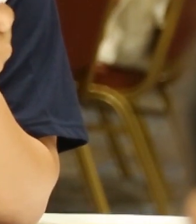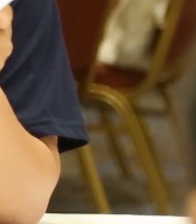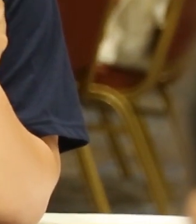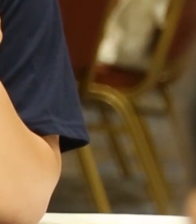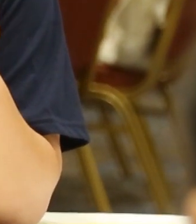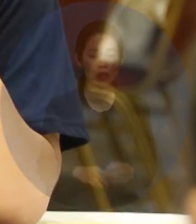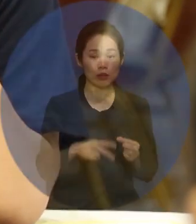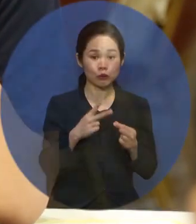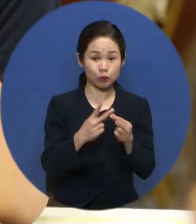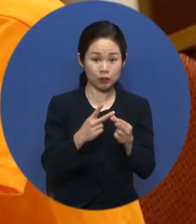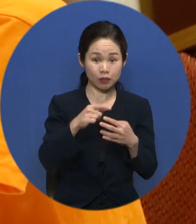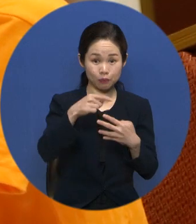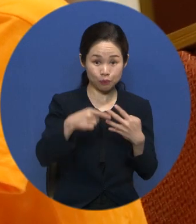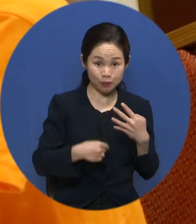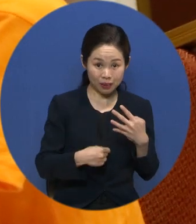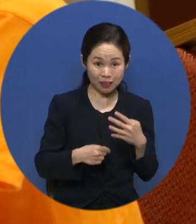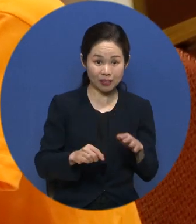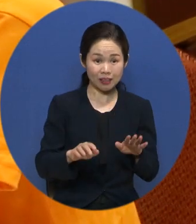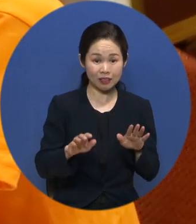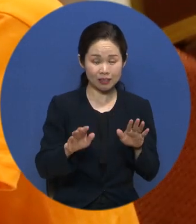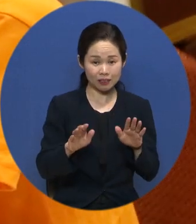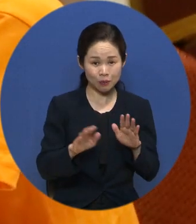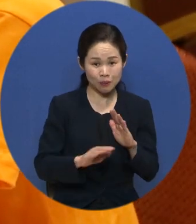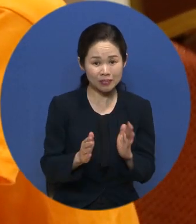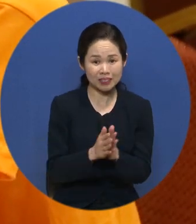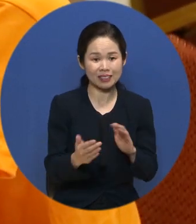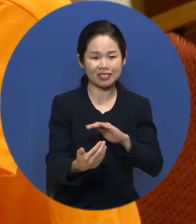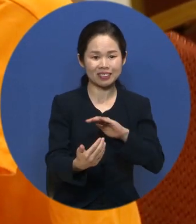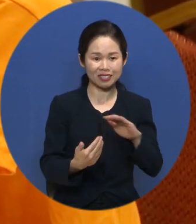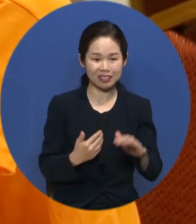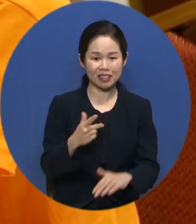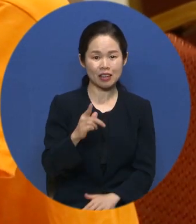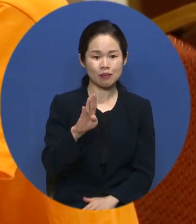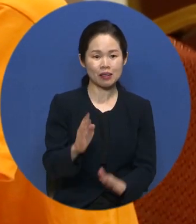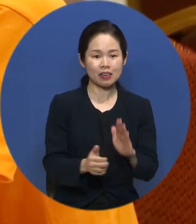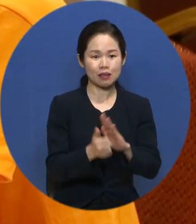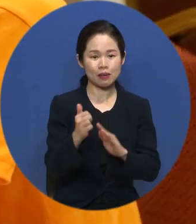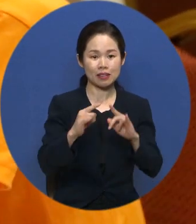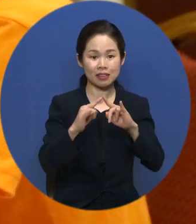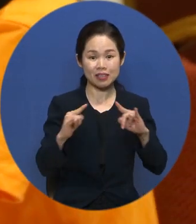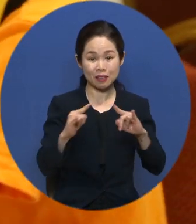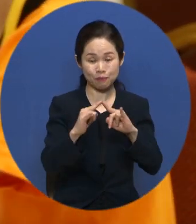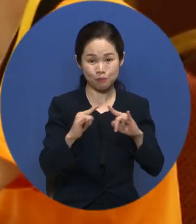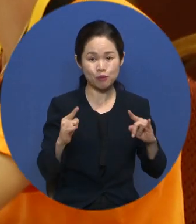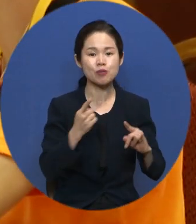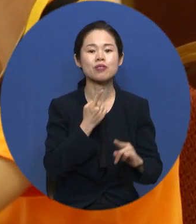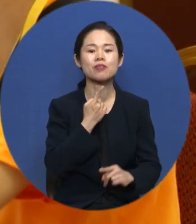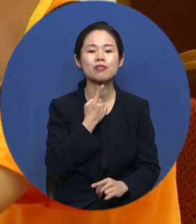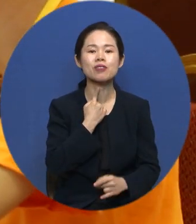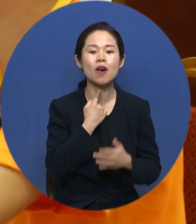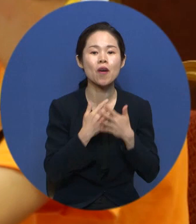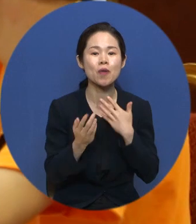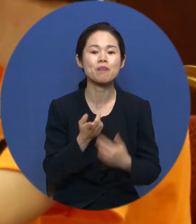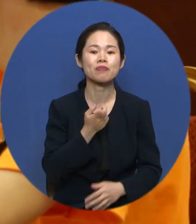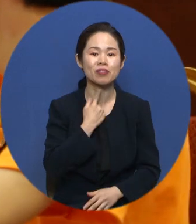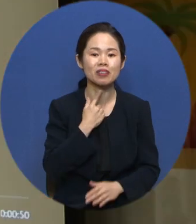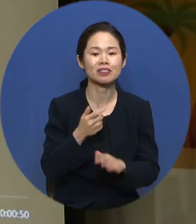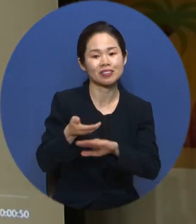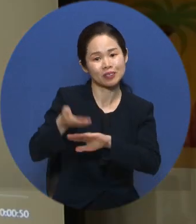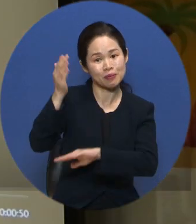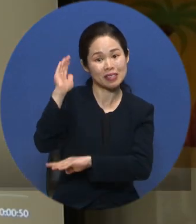둘째 날 프로그램을 본격적으로 시작하기 전에 KB 희망 캠프를 거쳐간 선배의 이야기를 들어보는 시간을